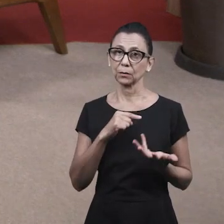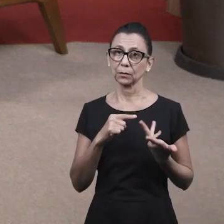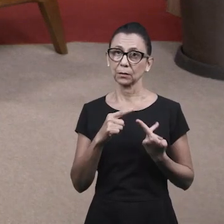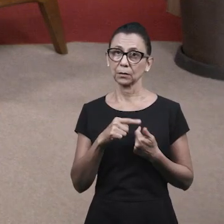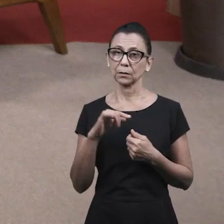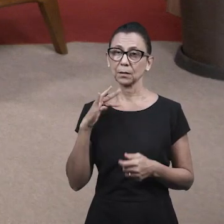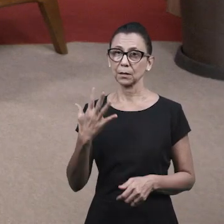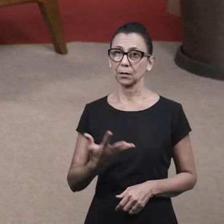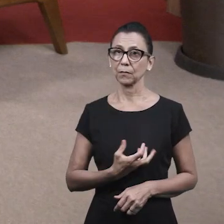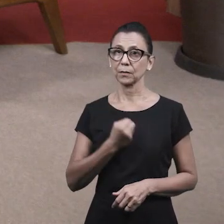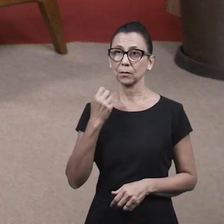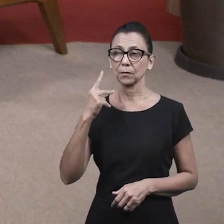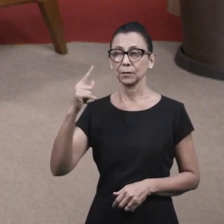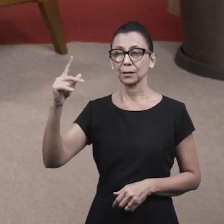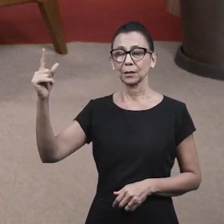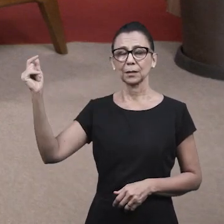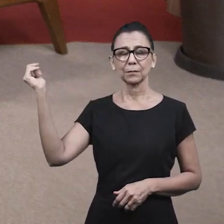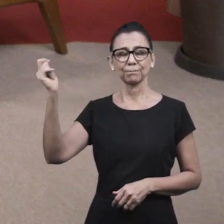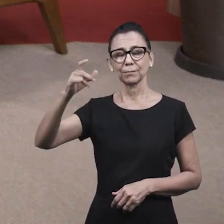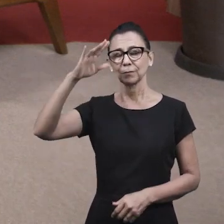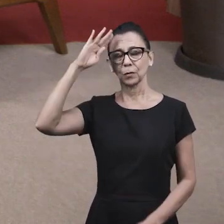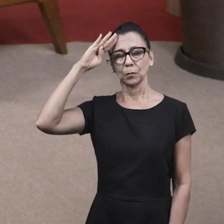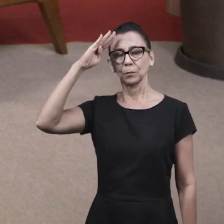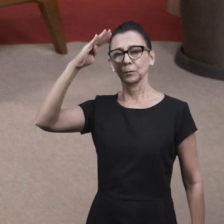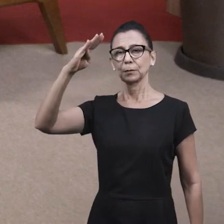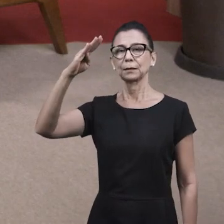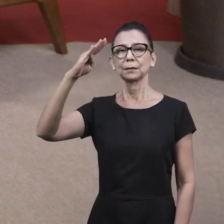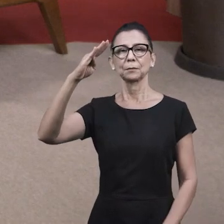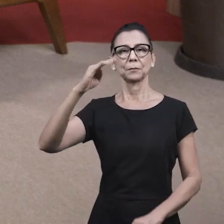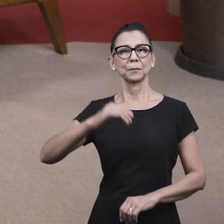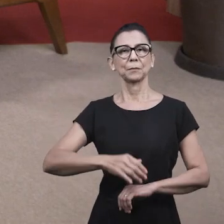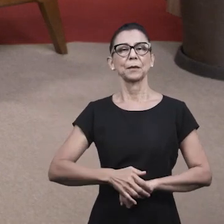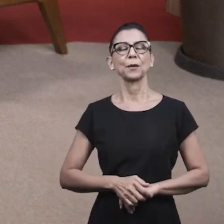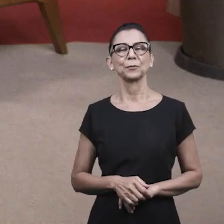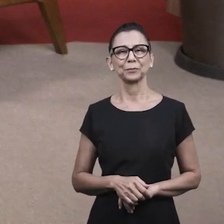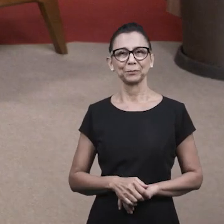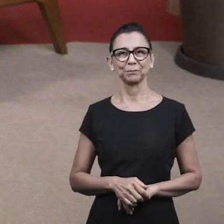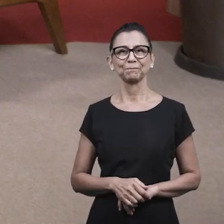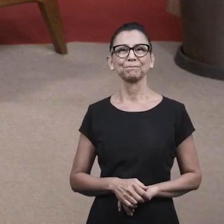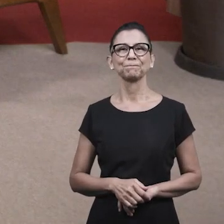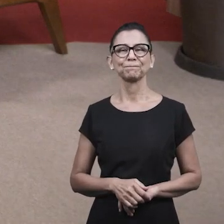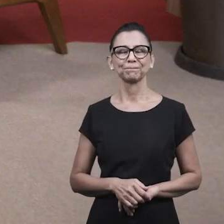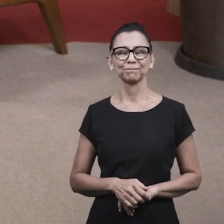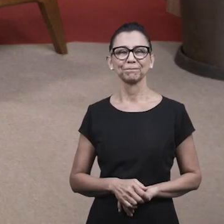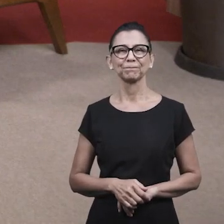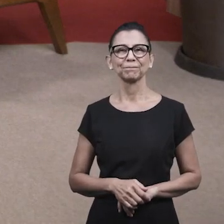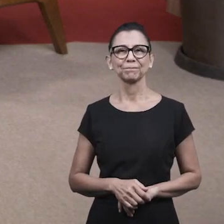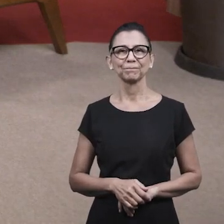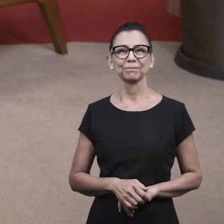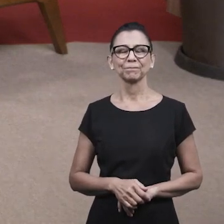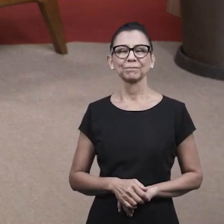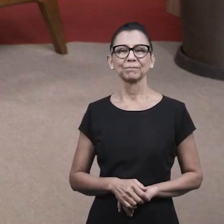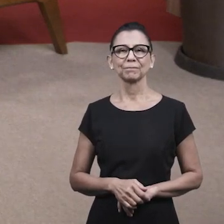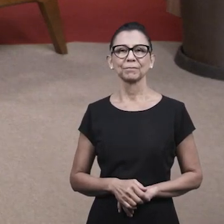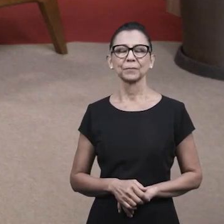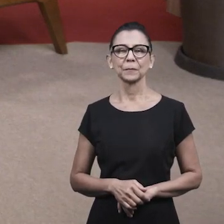éternelle, cela, c'est le bien majeur, c'est la plus grande bénédiction que l'homme peut avoir. Gloire à